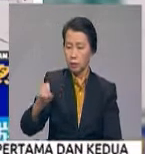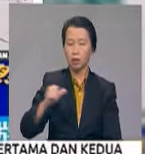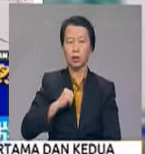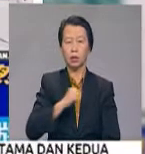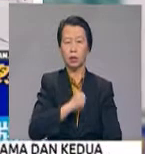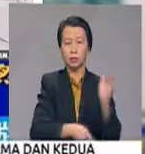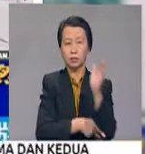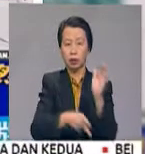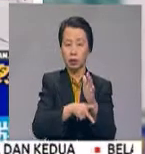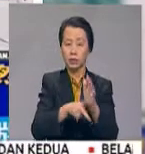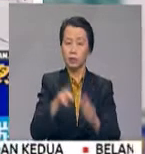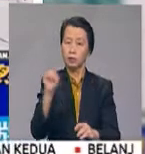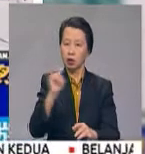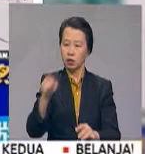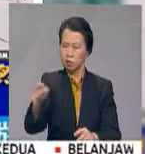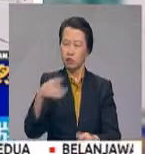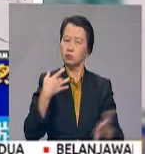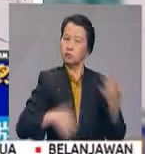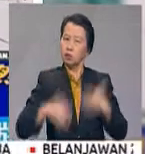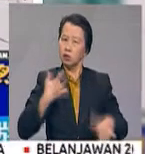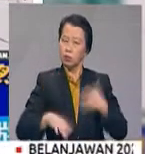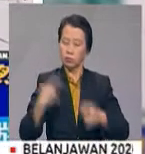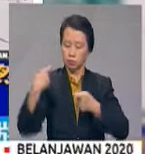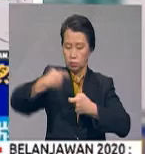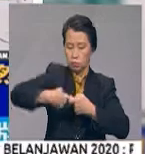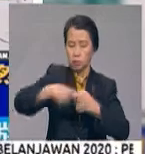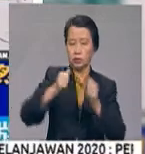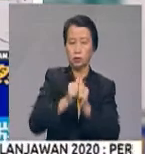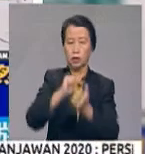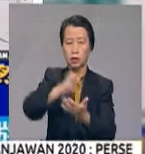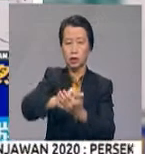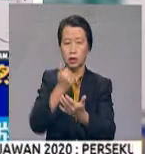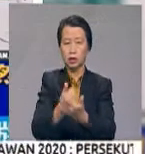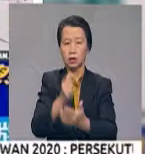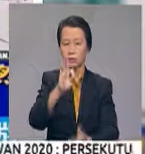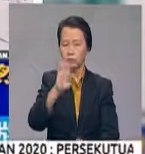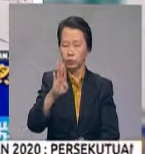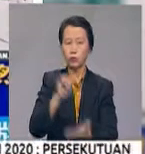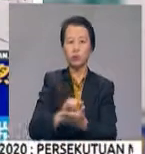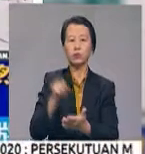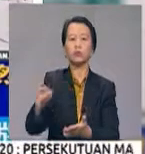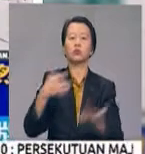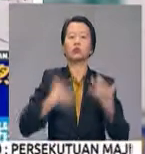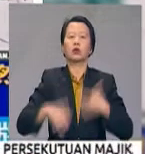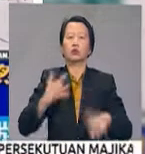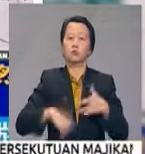parlimen Teluk Intan sebelum ini menafikan mempunyai kaitan dengan akaun FB terbabit